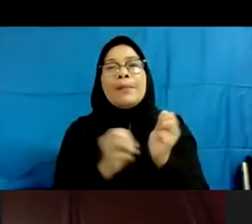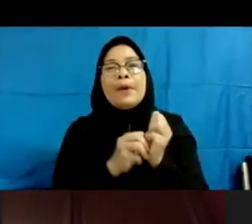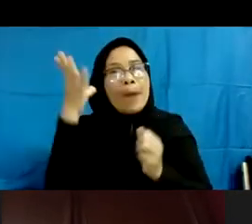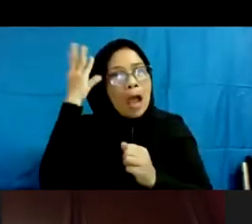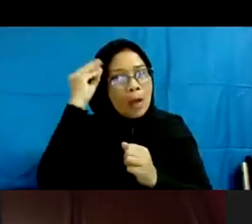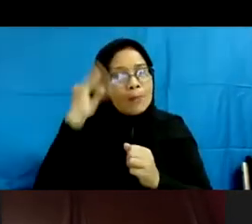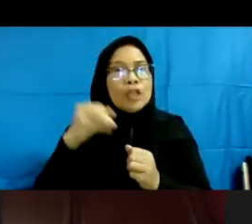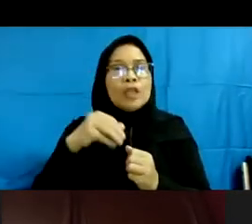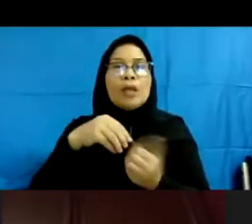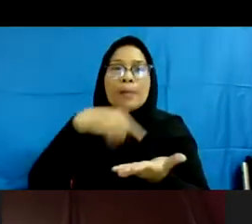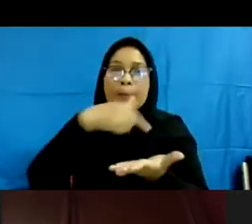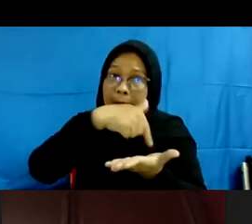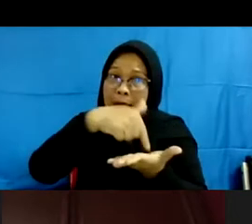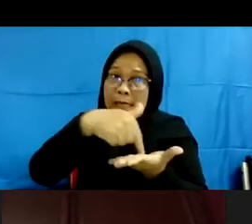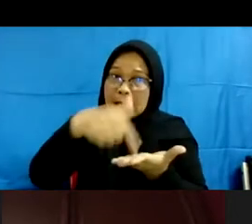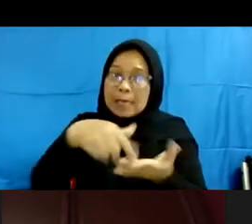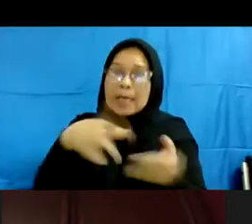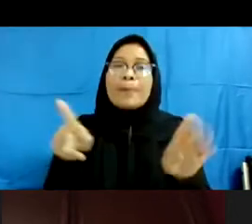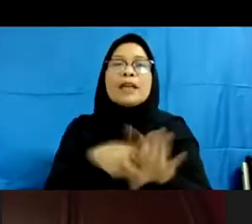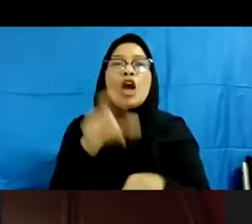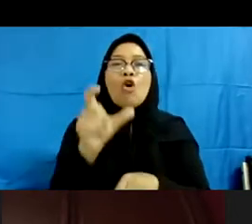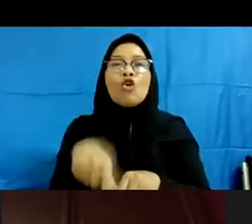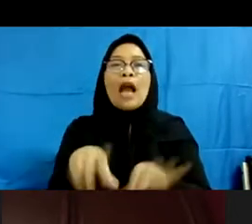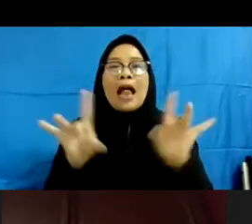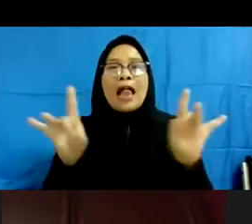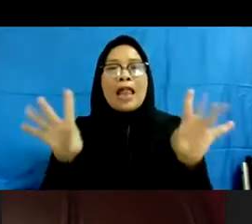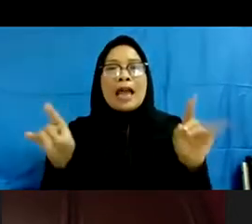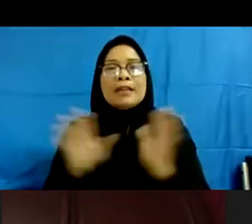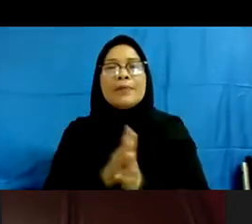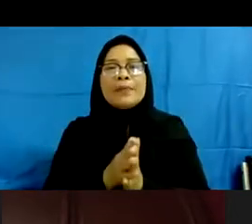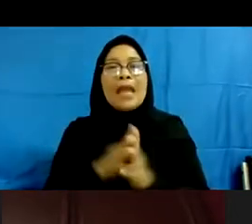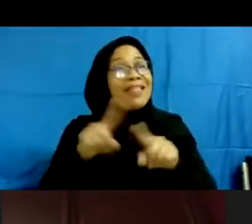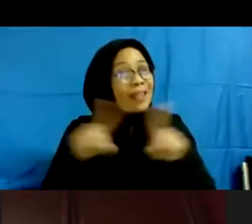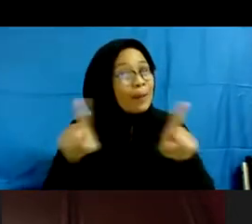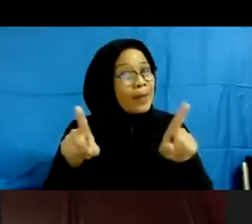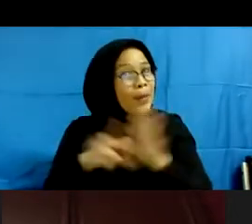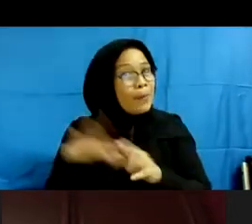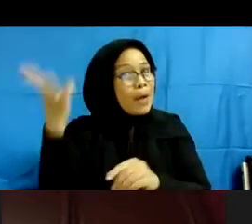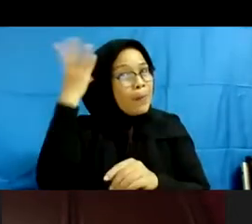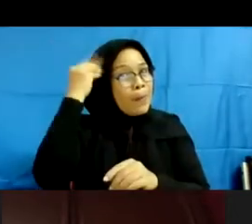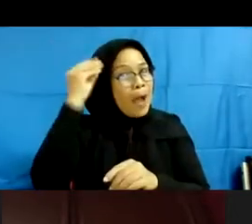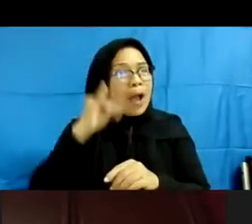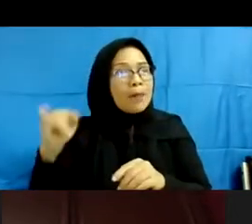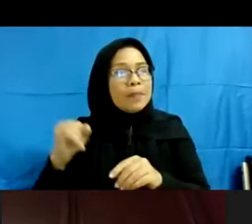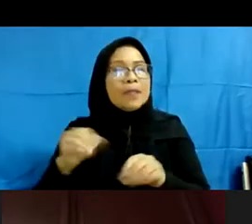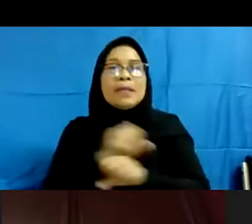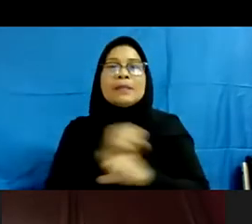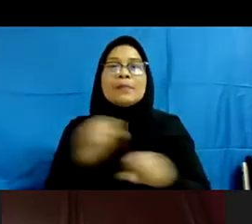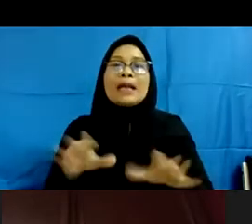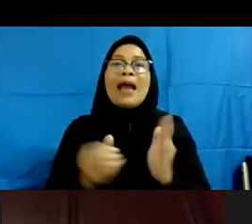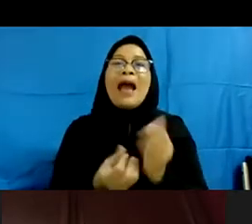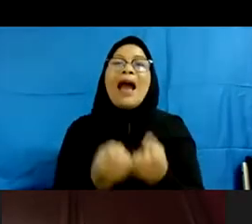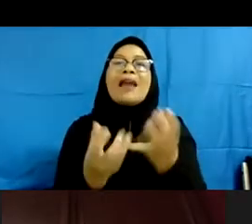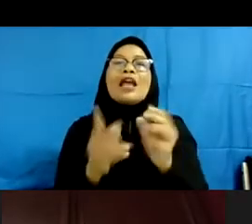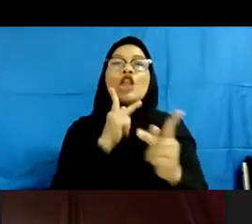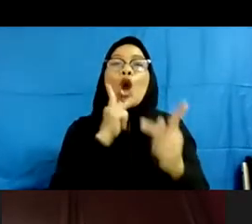menggunakannya, dan buat orang yang lain yang tidak membutuhkan Braille tapi memahami itu sebagai suatu bentuk keberagaman alat komunikasi. Itu